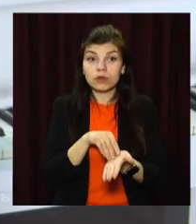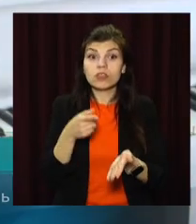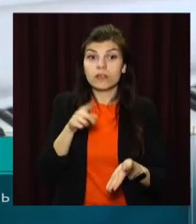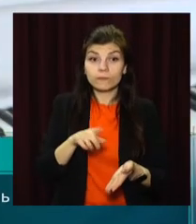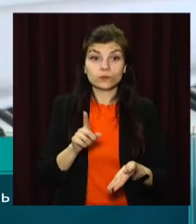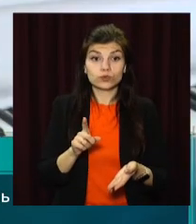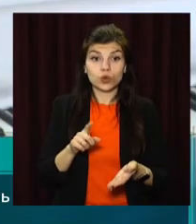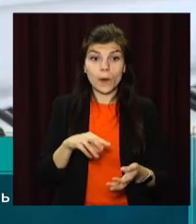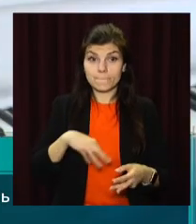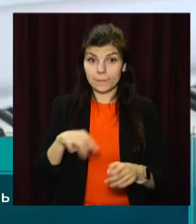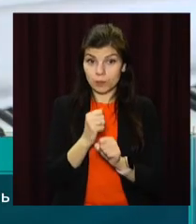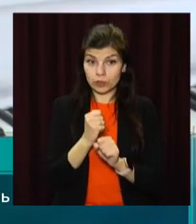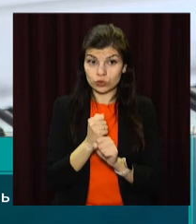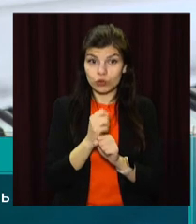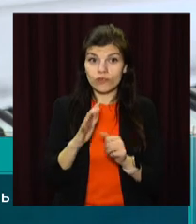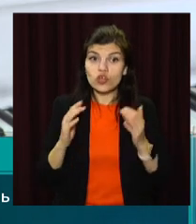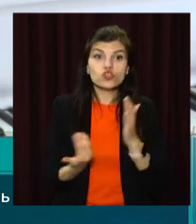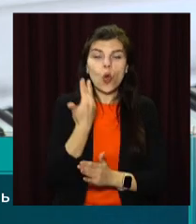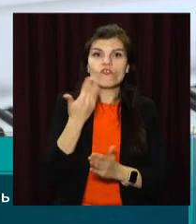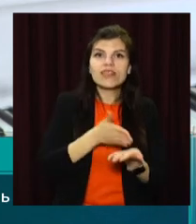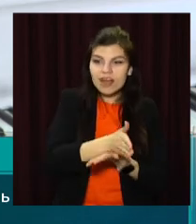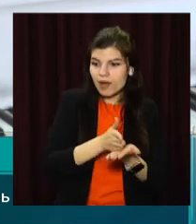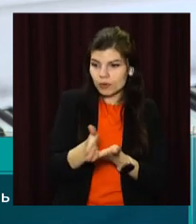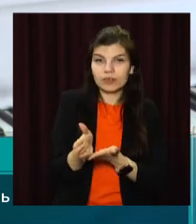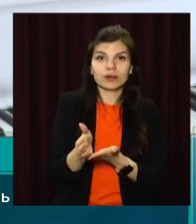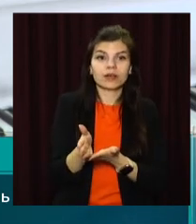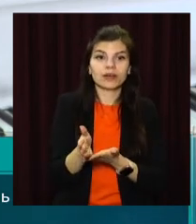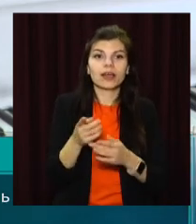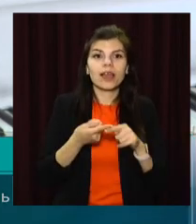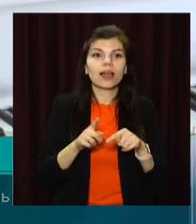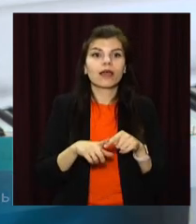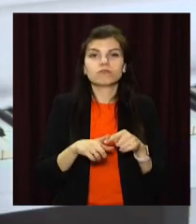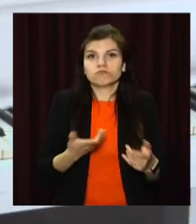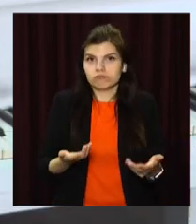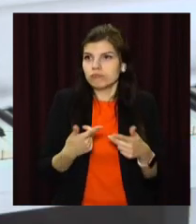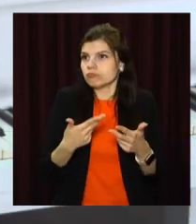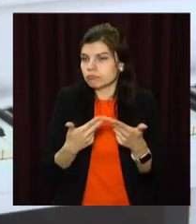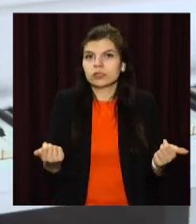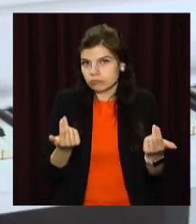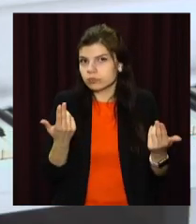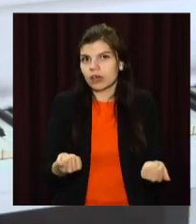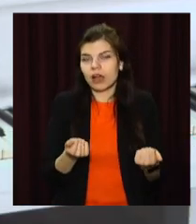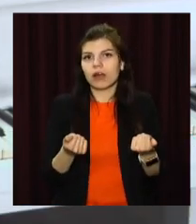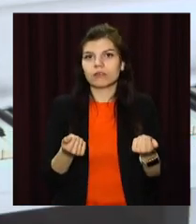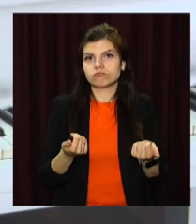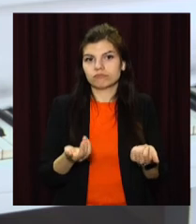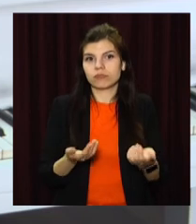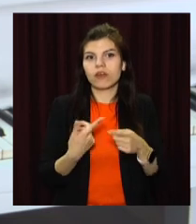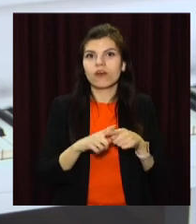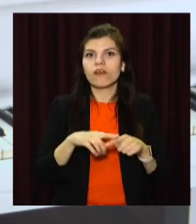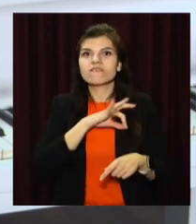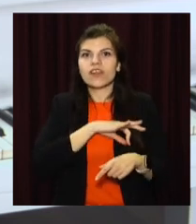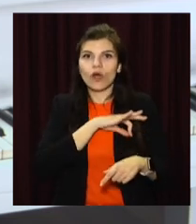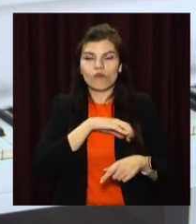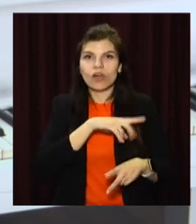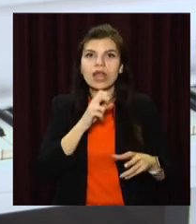ми працюємо в нових напрямках, це визнання наших